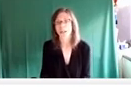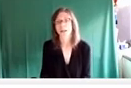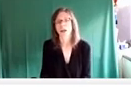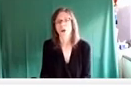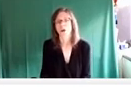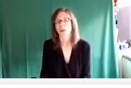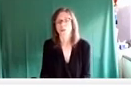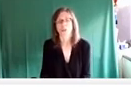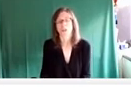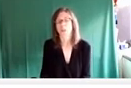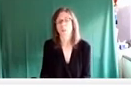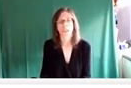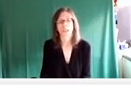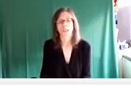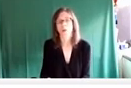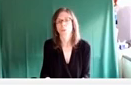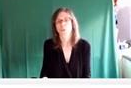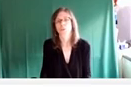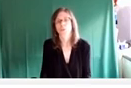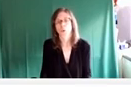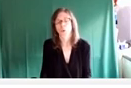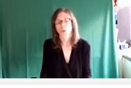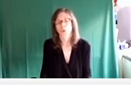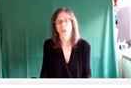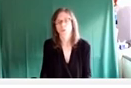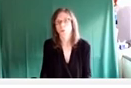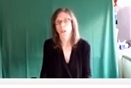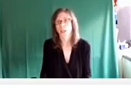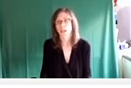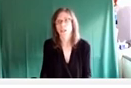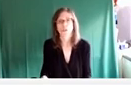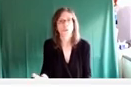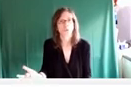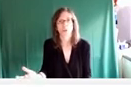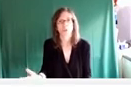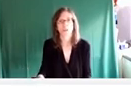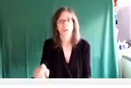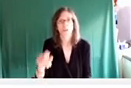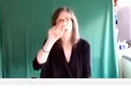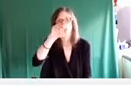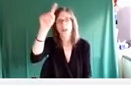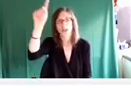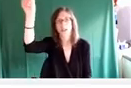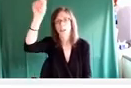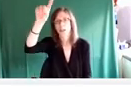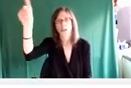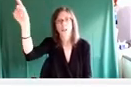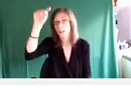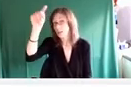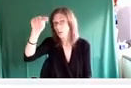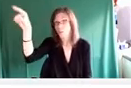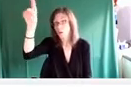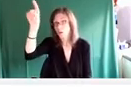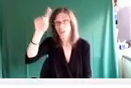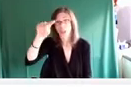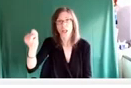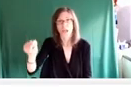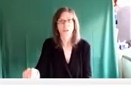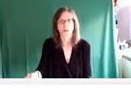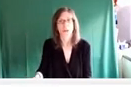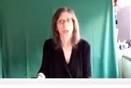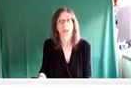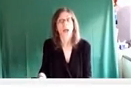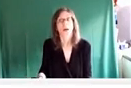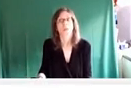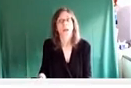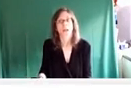minimal. Parce que dans SPSS, comment vous faites pour reproduire vos analyses si tout ce que vous avez fait, c'est clic, clic, clic, clic, clic, tableau croisé,